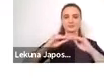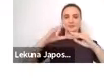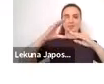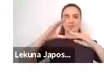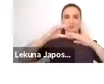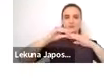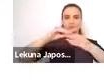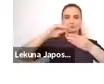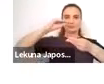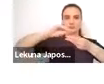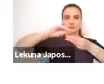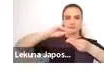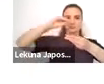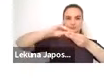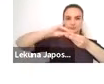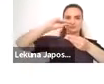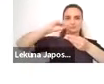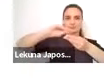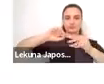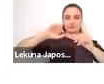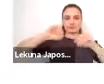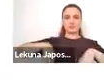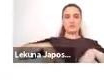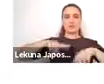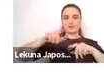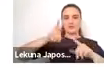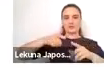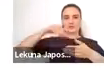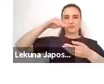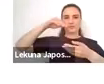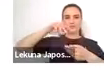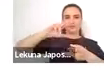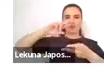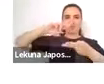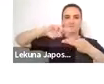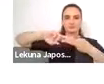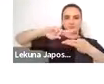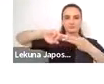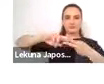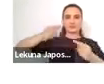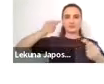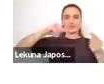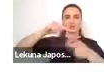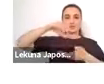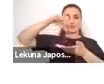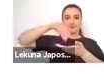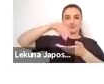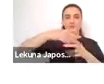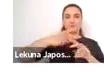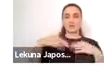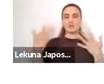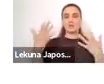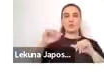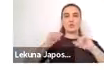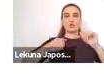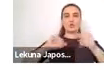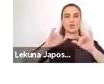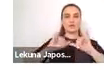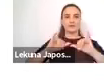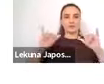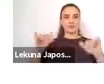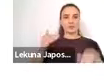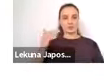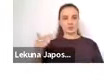ხო? ვიცით, რომ პატარებისთვის იყიდება უფრო დიდები, იმიტომ რომ უჭირთ ერთმანეთში ჩარჭობა, ხო? ეს არის ნატიფი